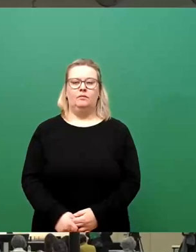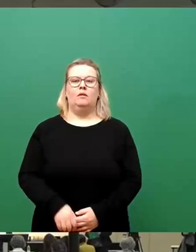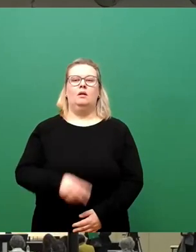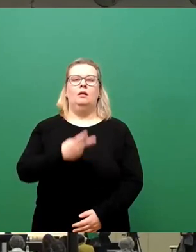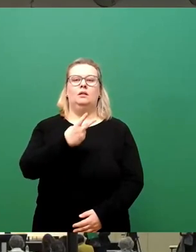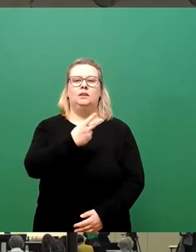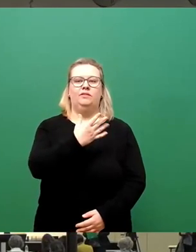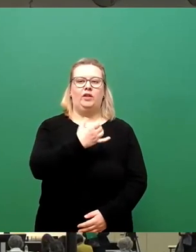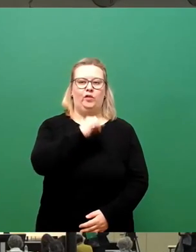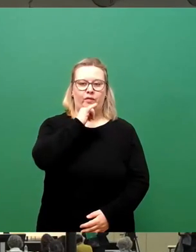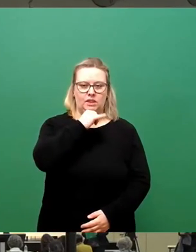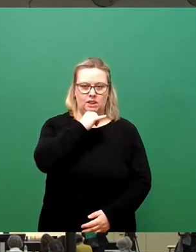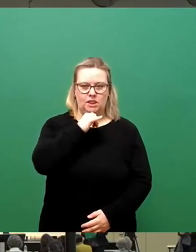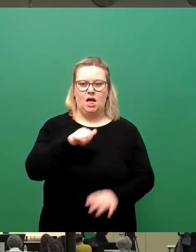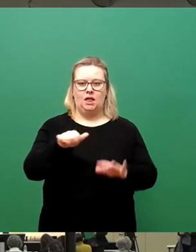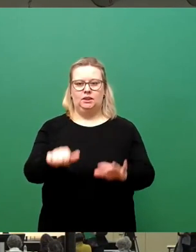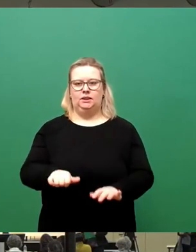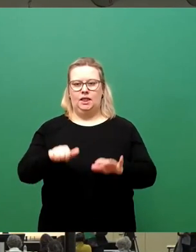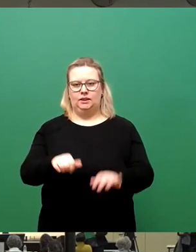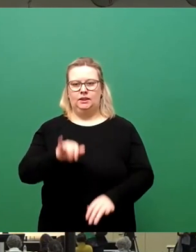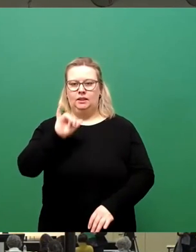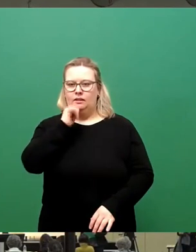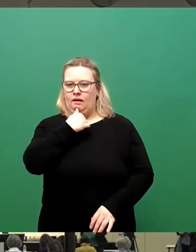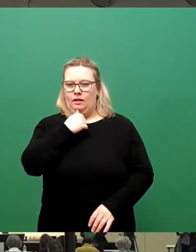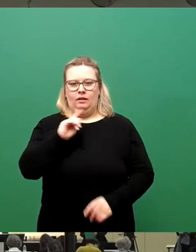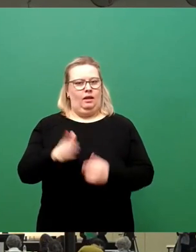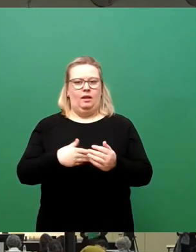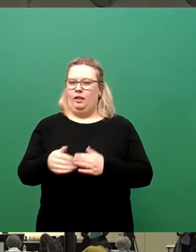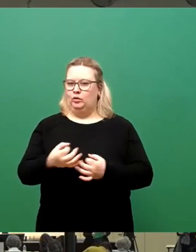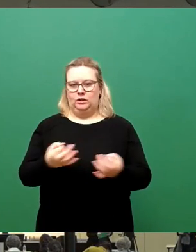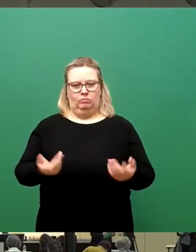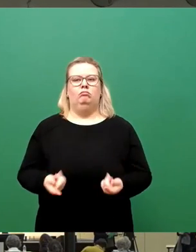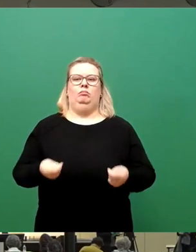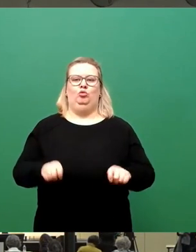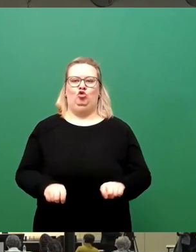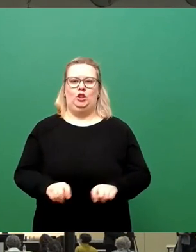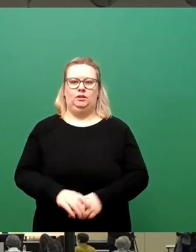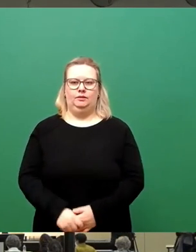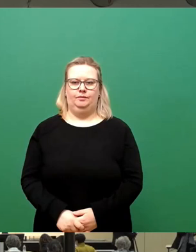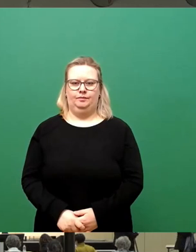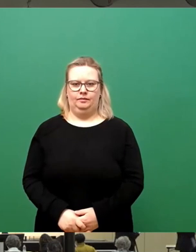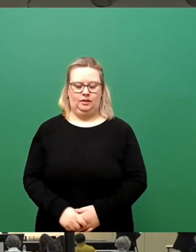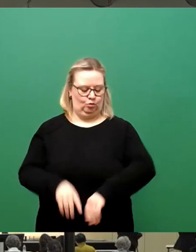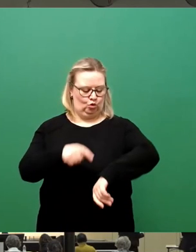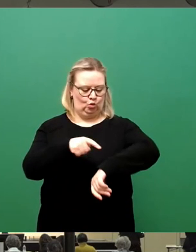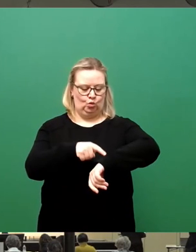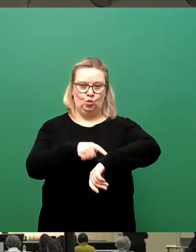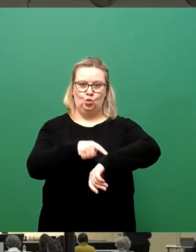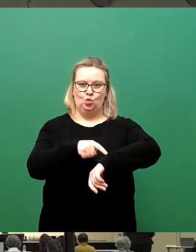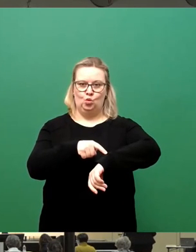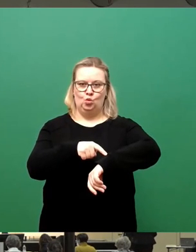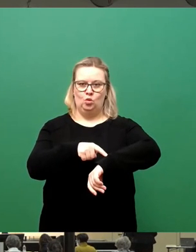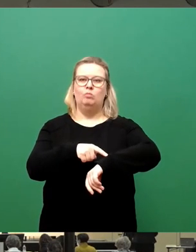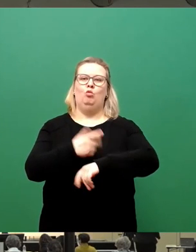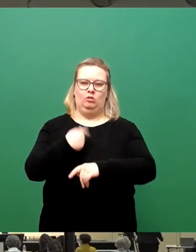Ja-Stimmen, 52 16 Nein-Stimmen, keine Enthaltung, damit so beschlossen. Mit Blick auf die Uhr gehen wir verspätet